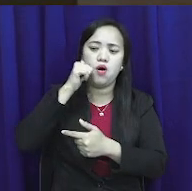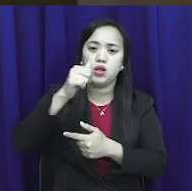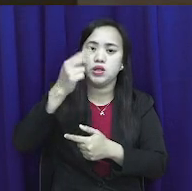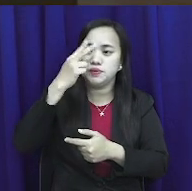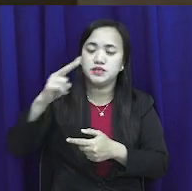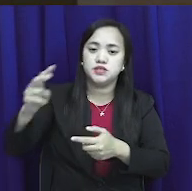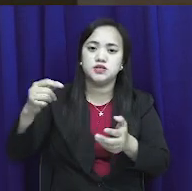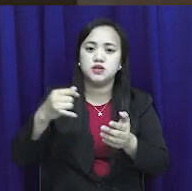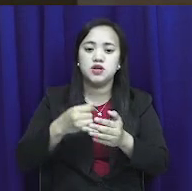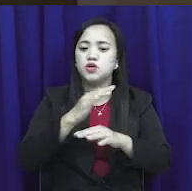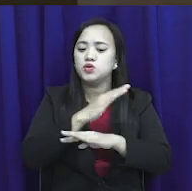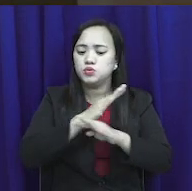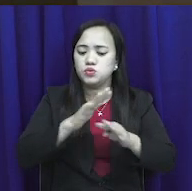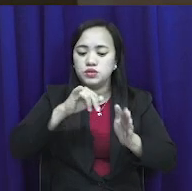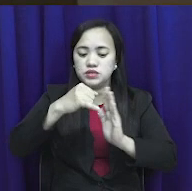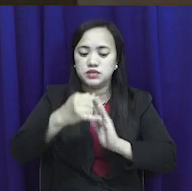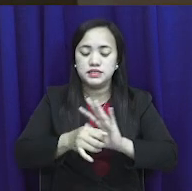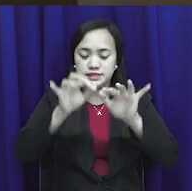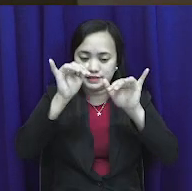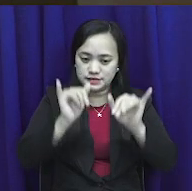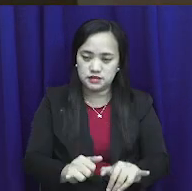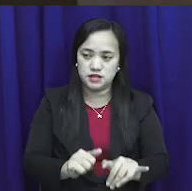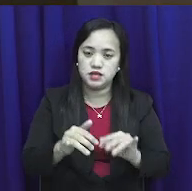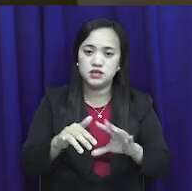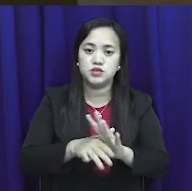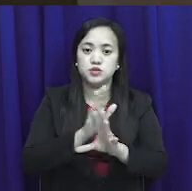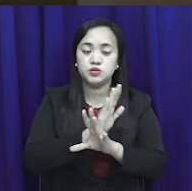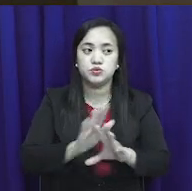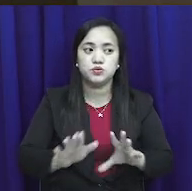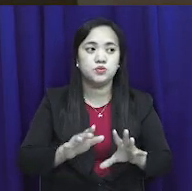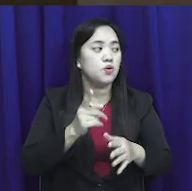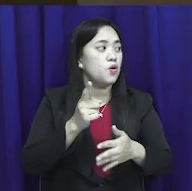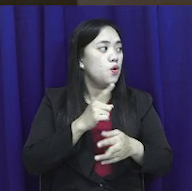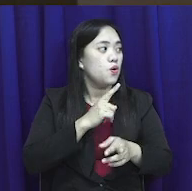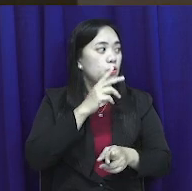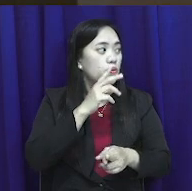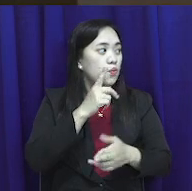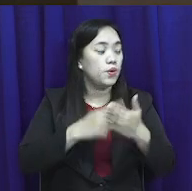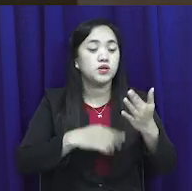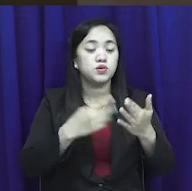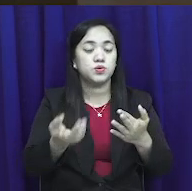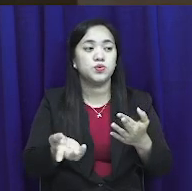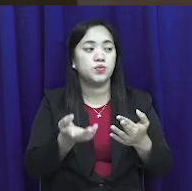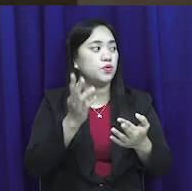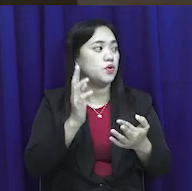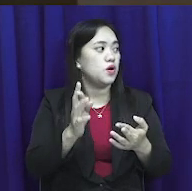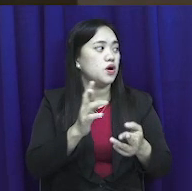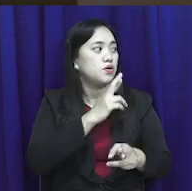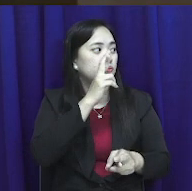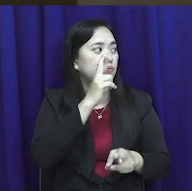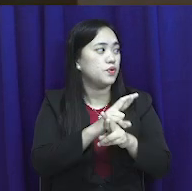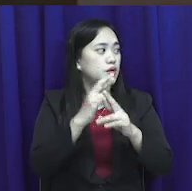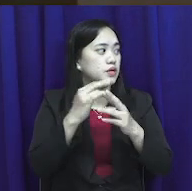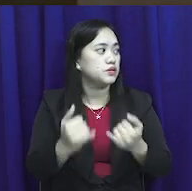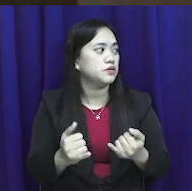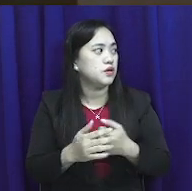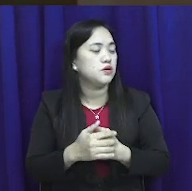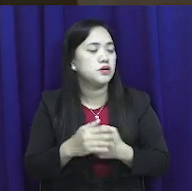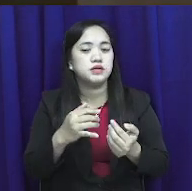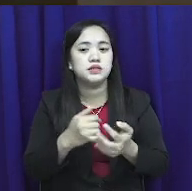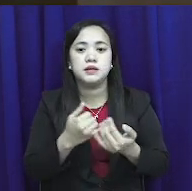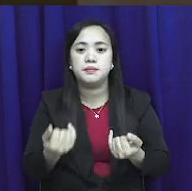Huwag kang mananatili na kung alam niyo mga nanay ang Ministry hindi lang yan yung nandito ka